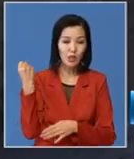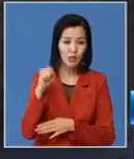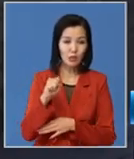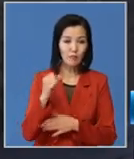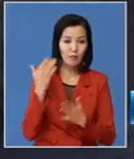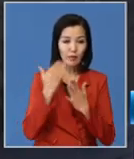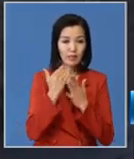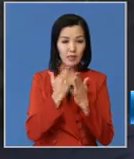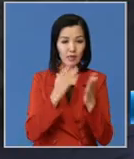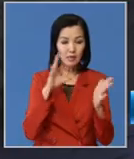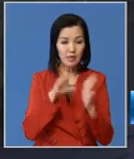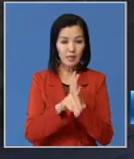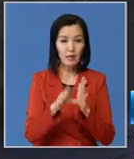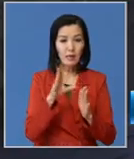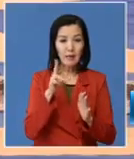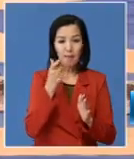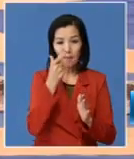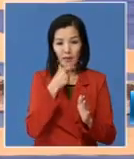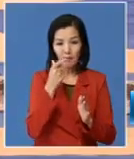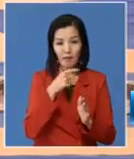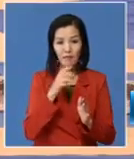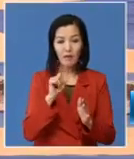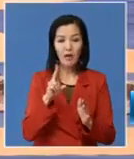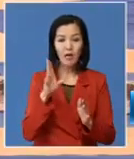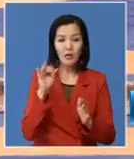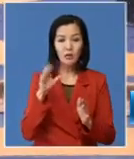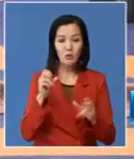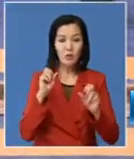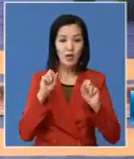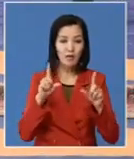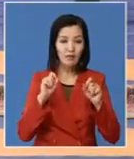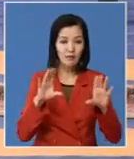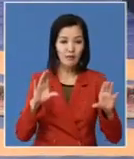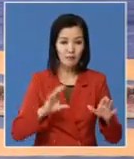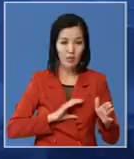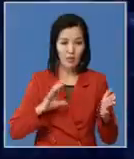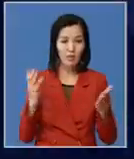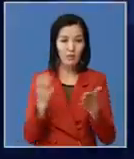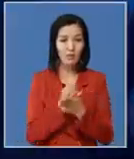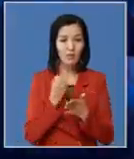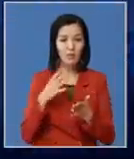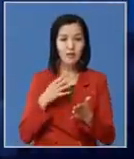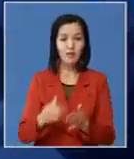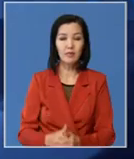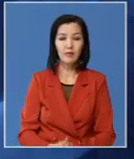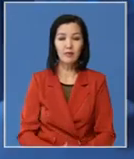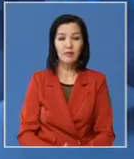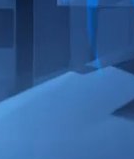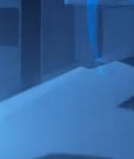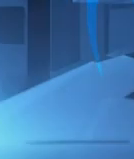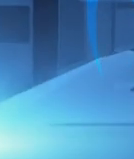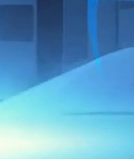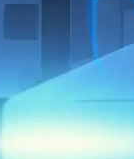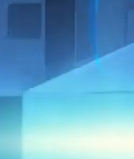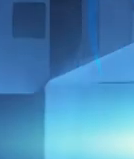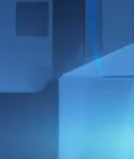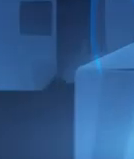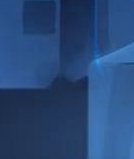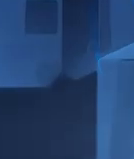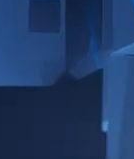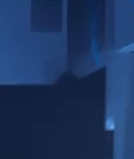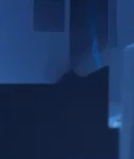Көбінесе қазір спорт және мәдениетке құлшыныстары артып, қазір қоғамға белсене